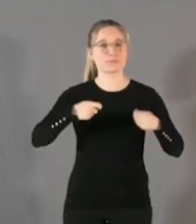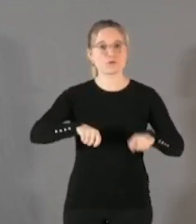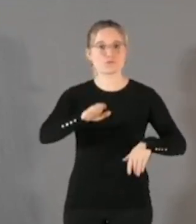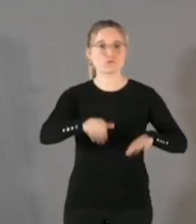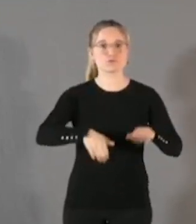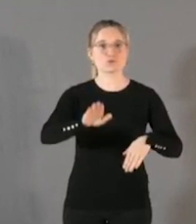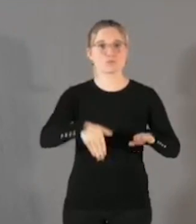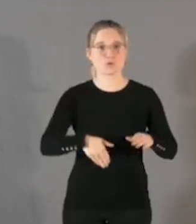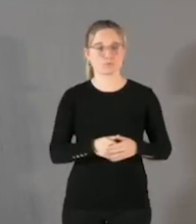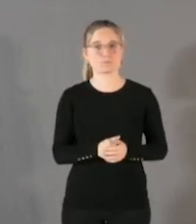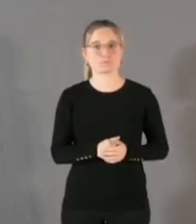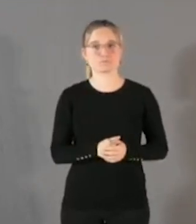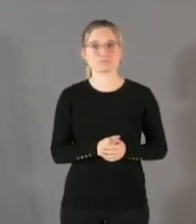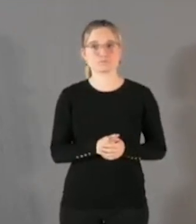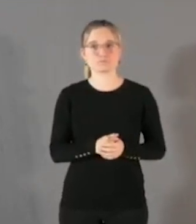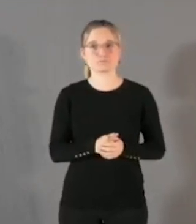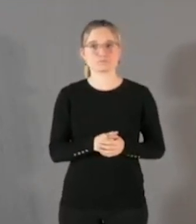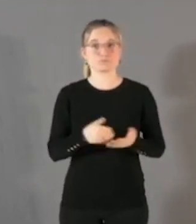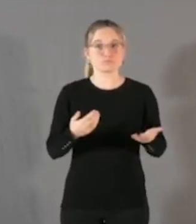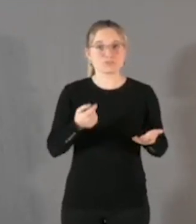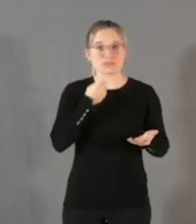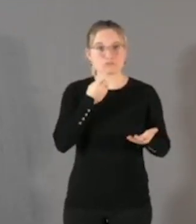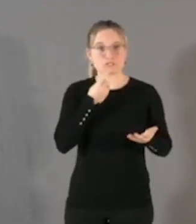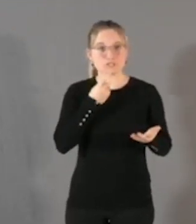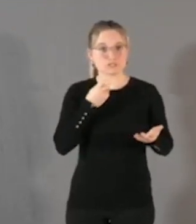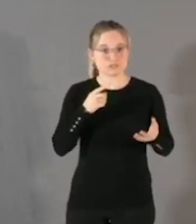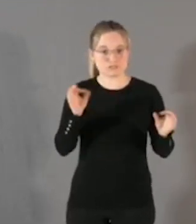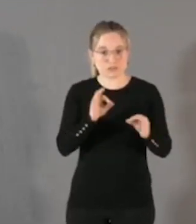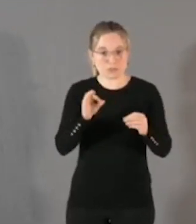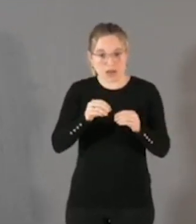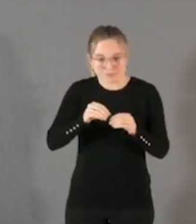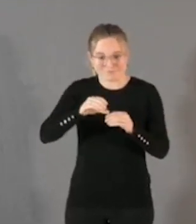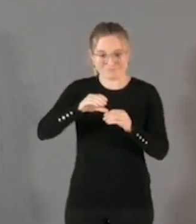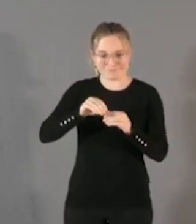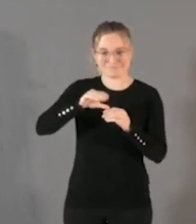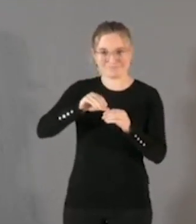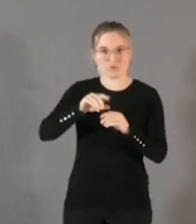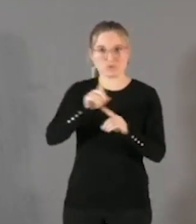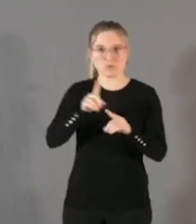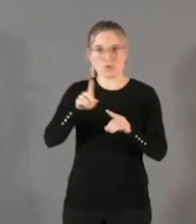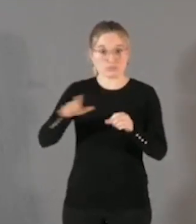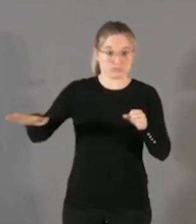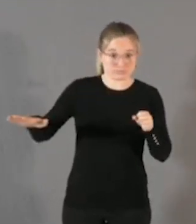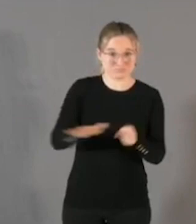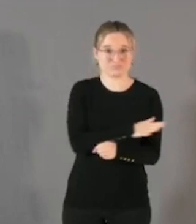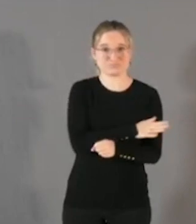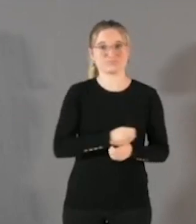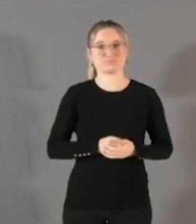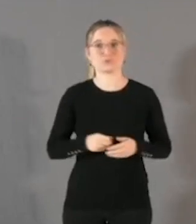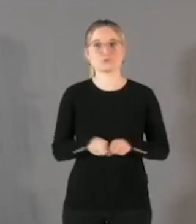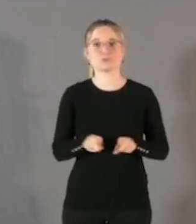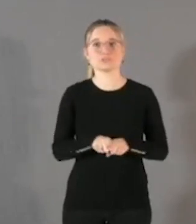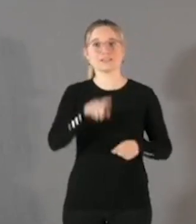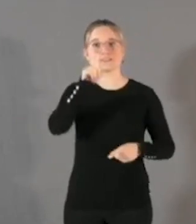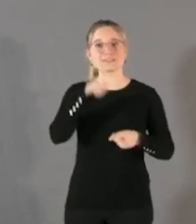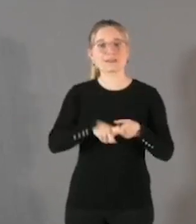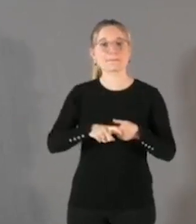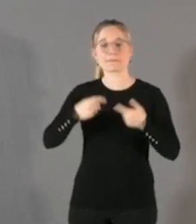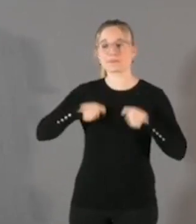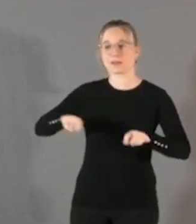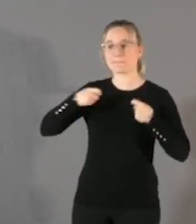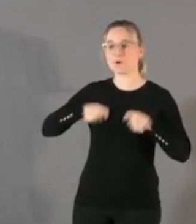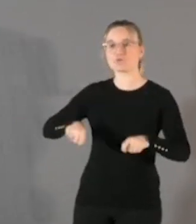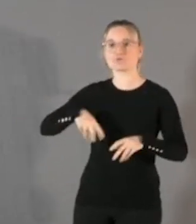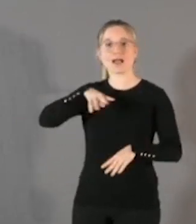de dépenses permanentes. Le budget des contentieux et frais d'avocat a lui aussi explosé,